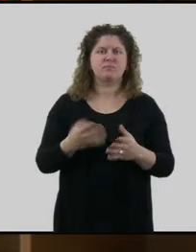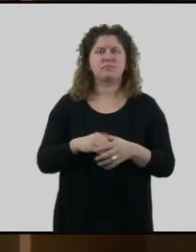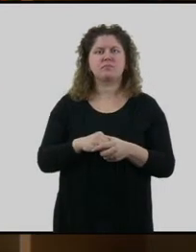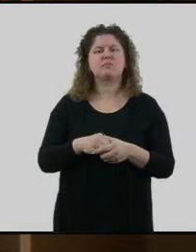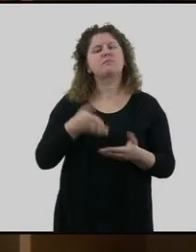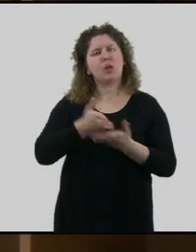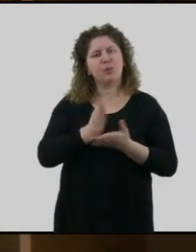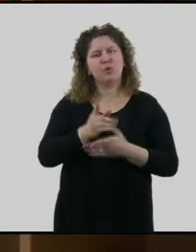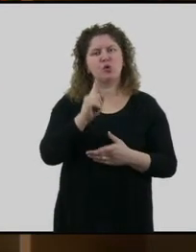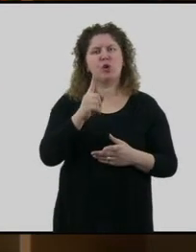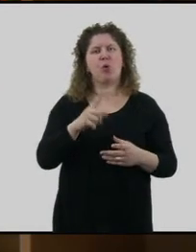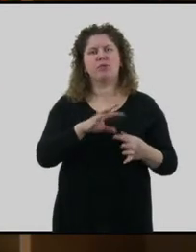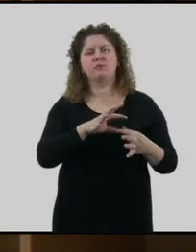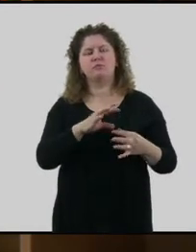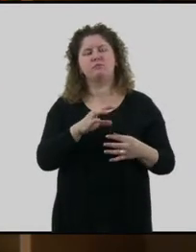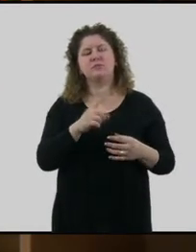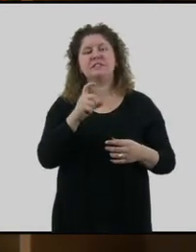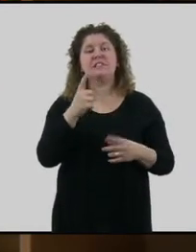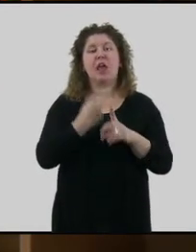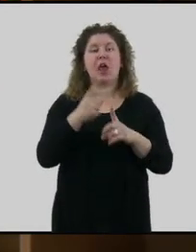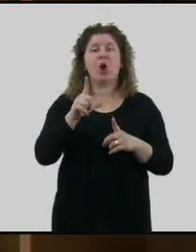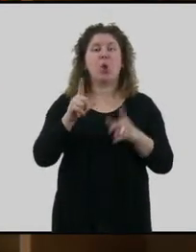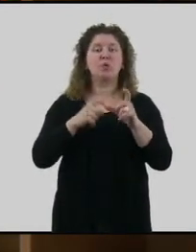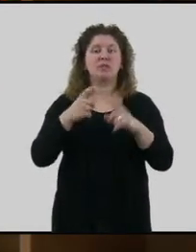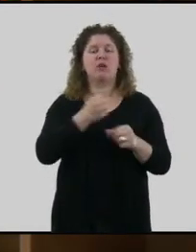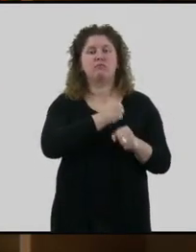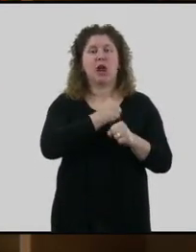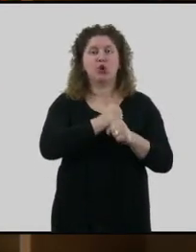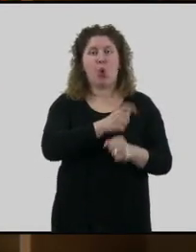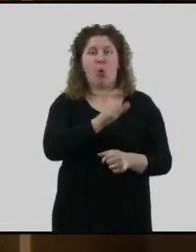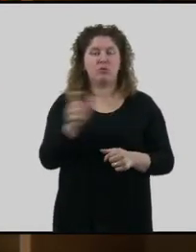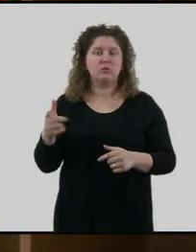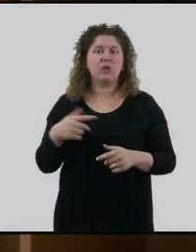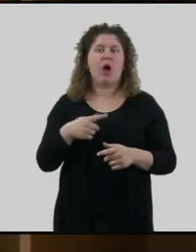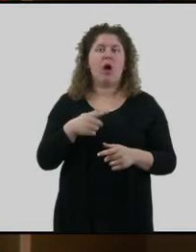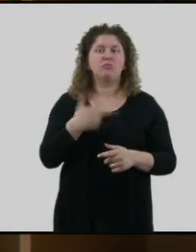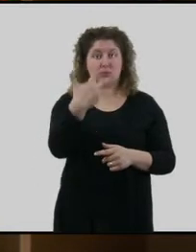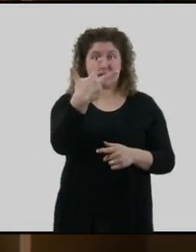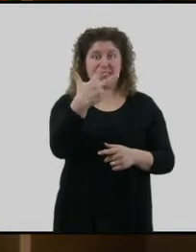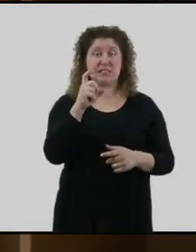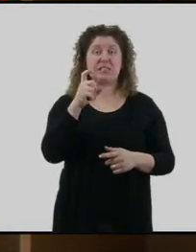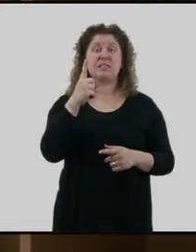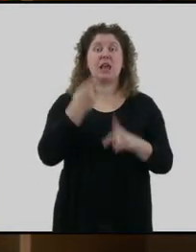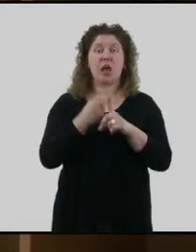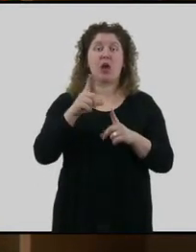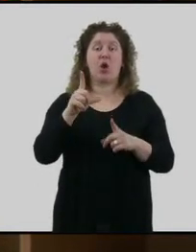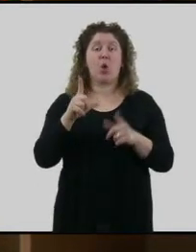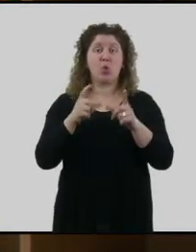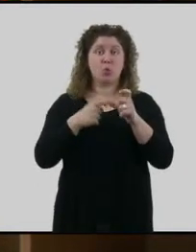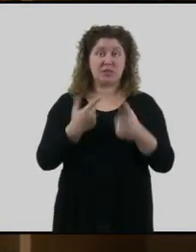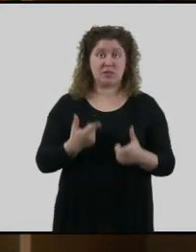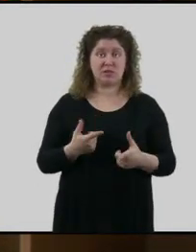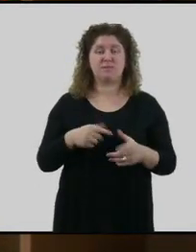Također provodit ćemo i cikluse radionica s ciljem pružanja grupne podrške mladima. Tako smo pripremili 3 ciklusa